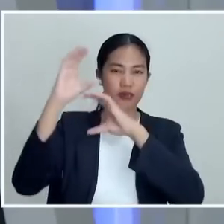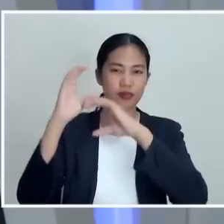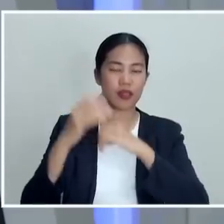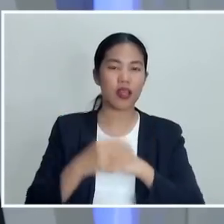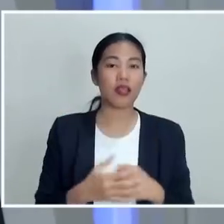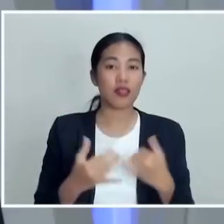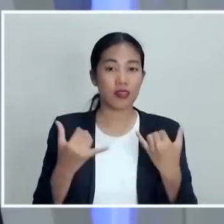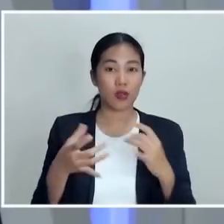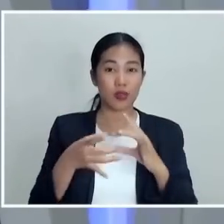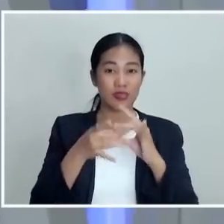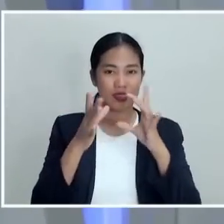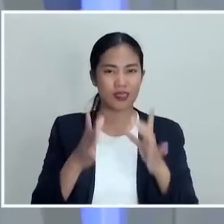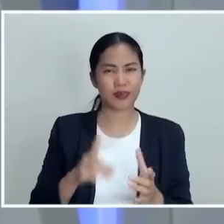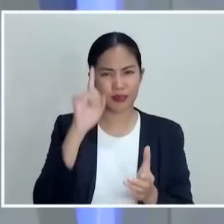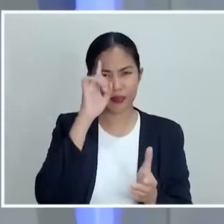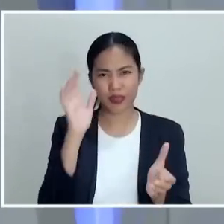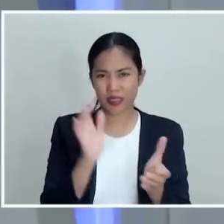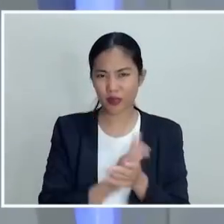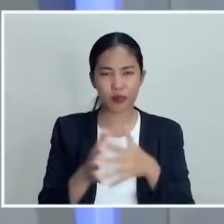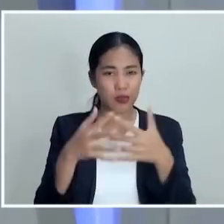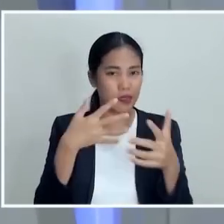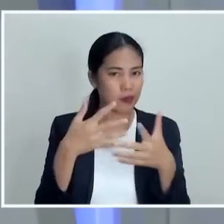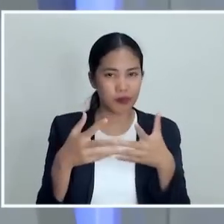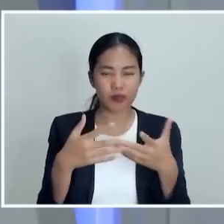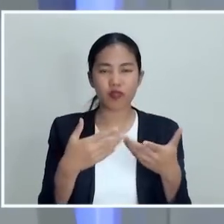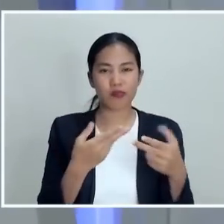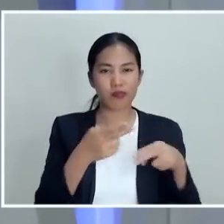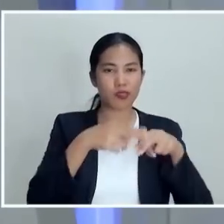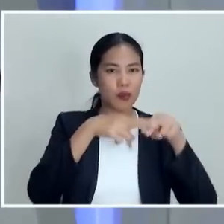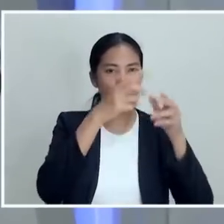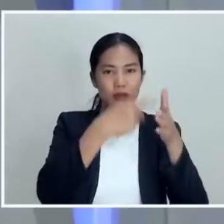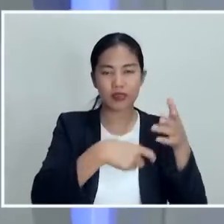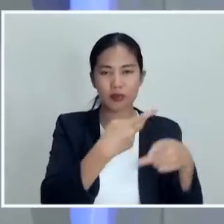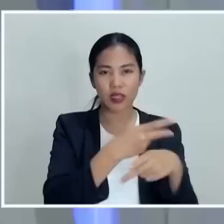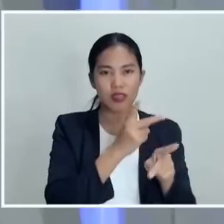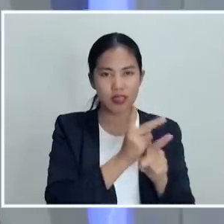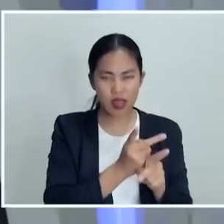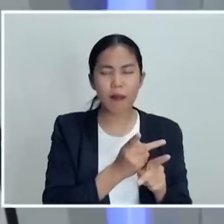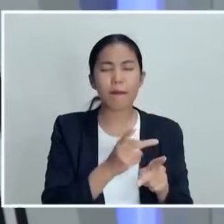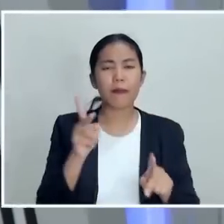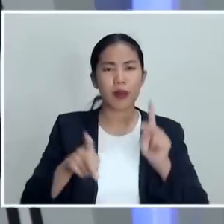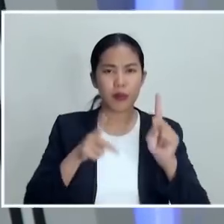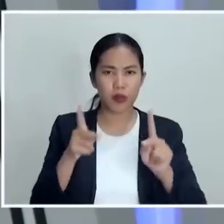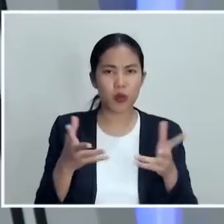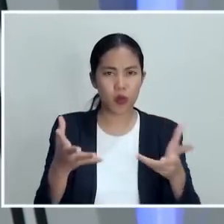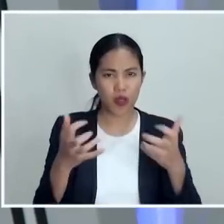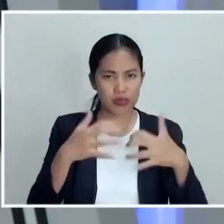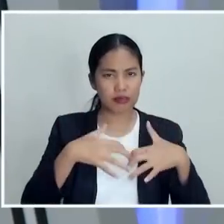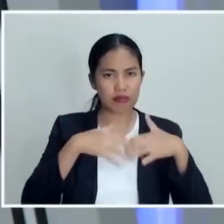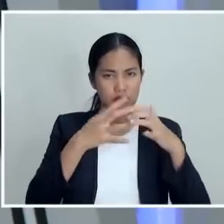organizers na darami pa ang mga magpapagawa ng bahay at gusali